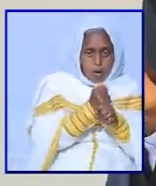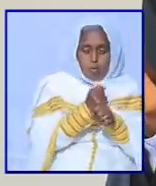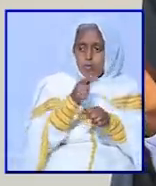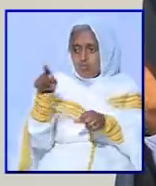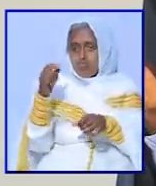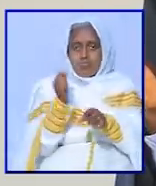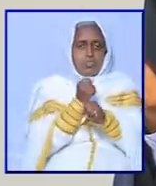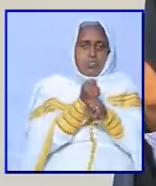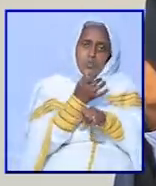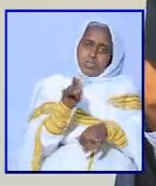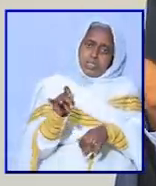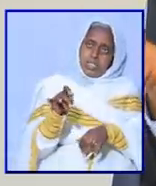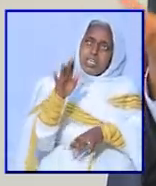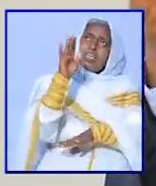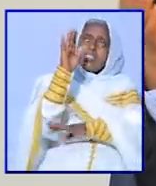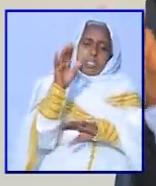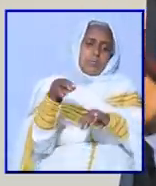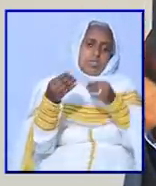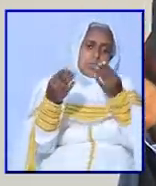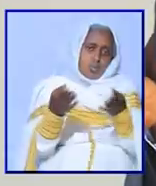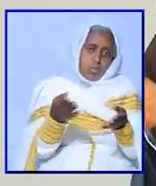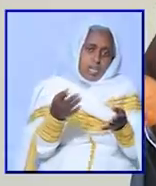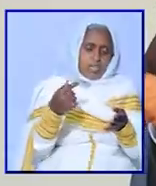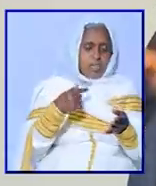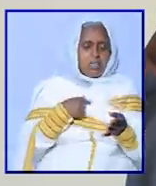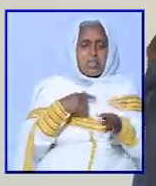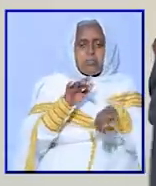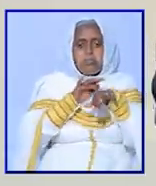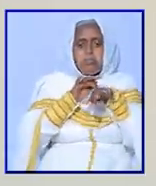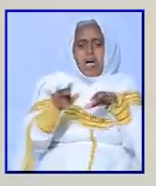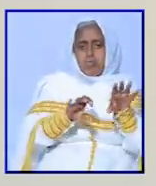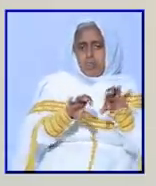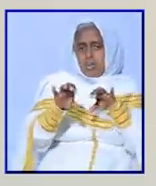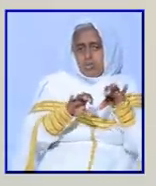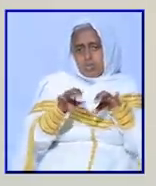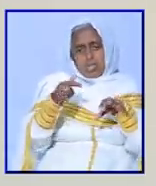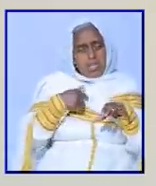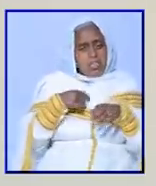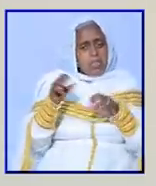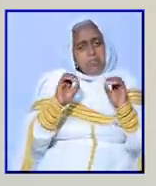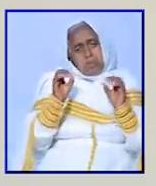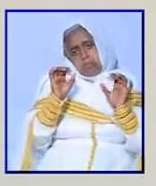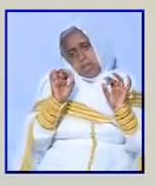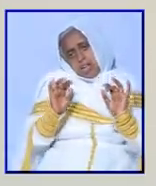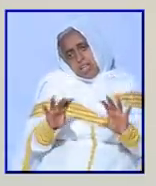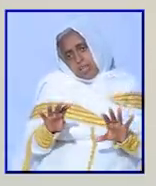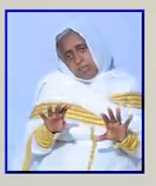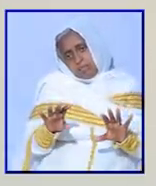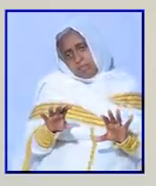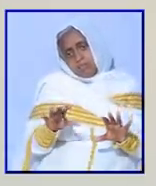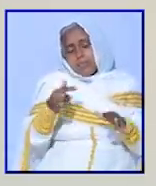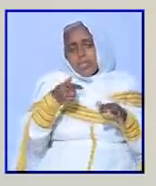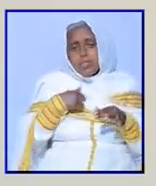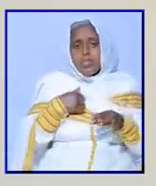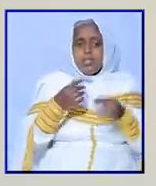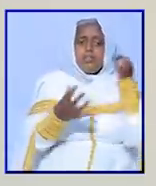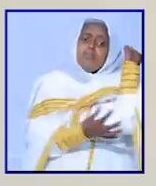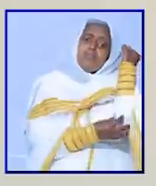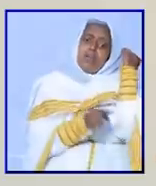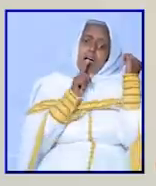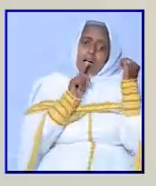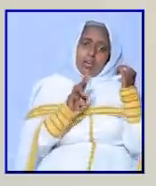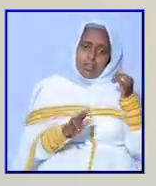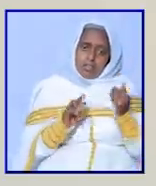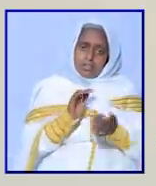ንገሌ ስራው እንጂ እግዚአብሔር ሰጥቶታል እኔንማ ባዶ አድርጎኝ እኔማ ምን አለኝ እኔማ